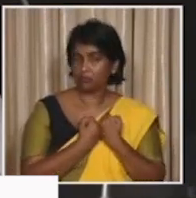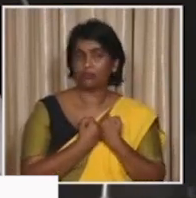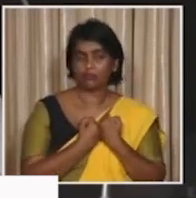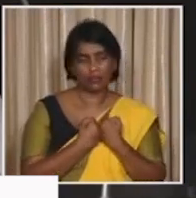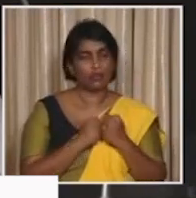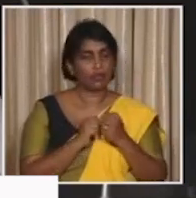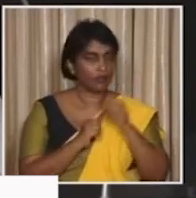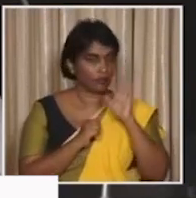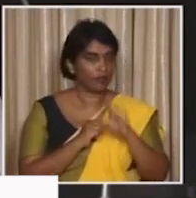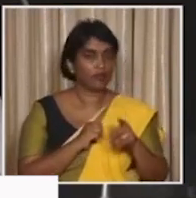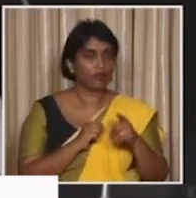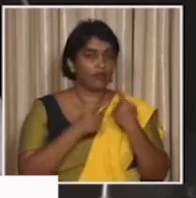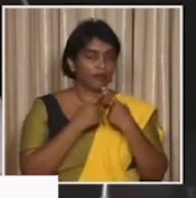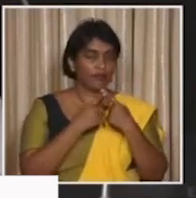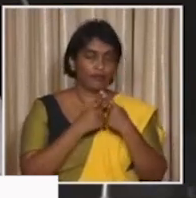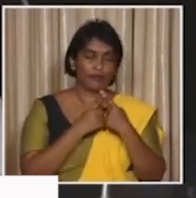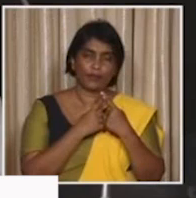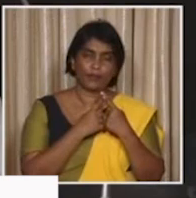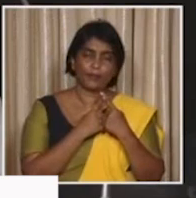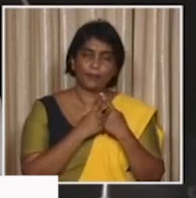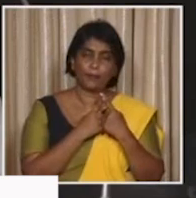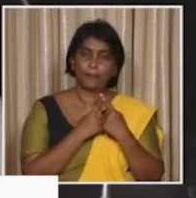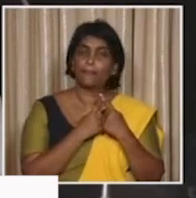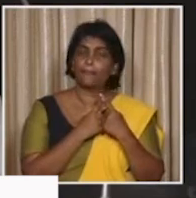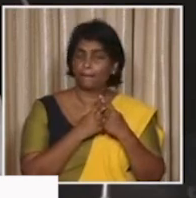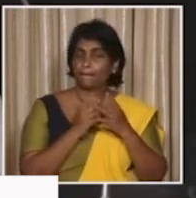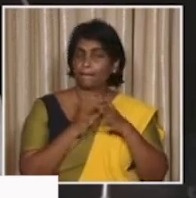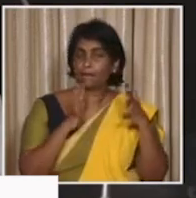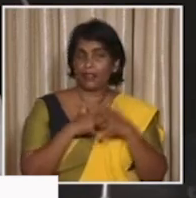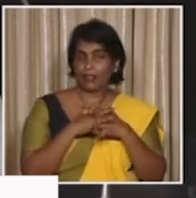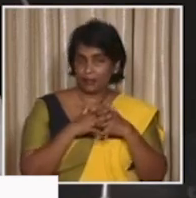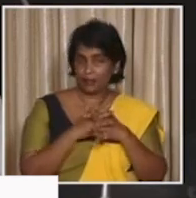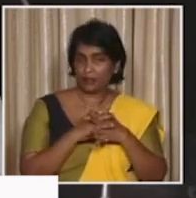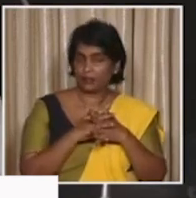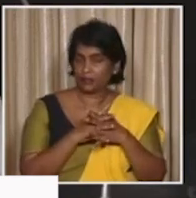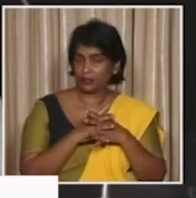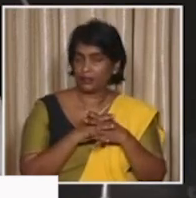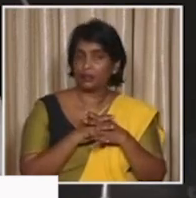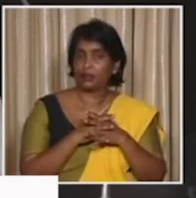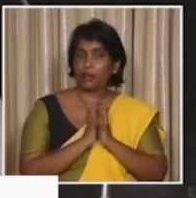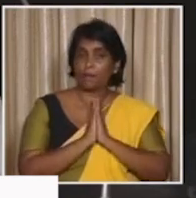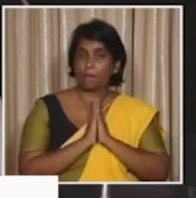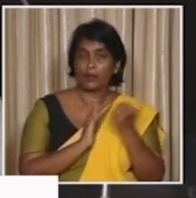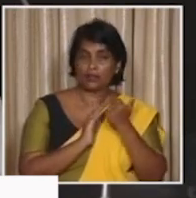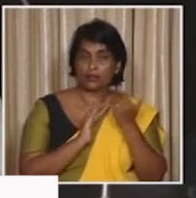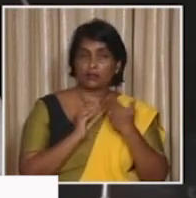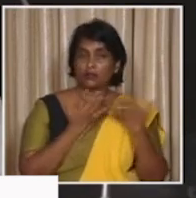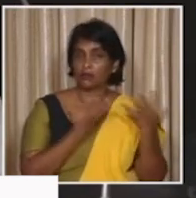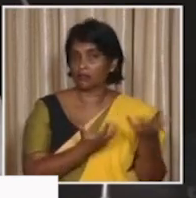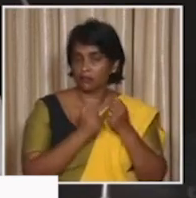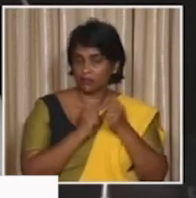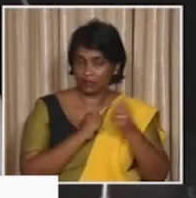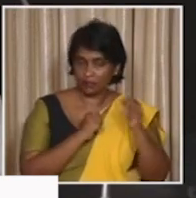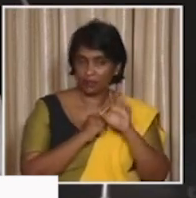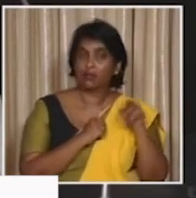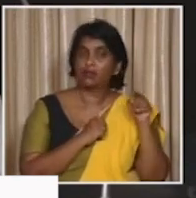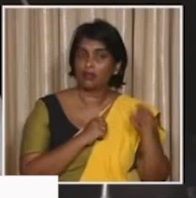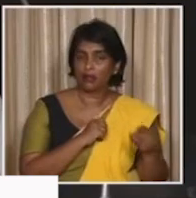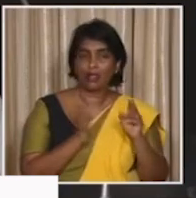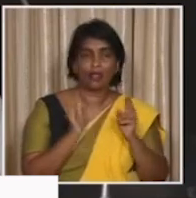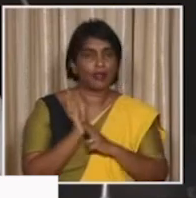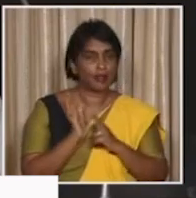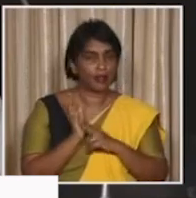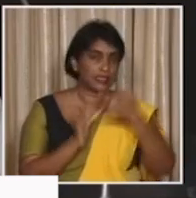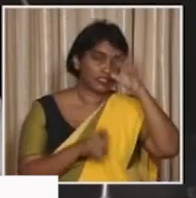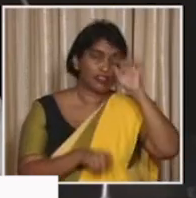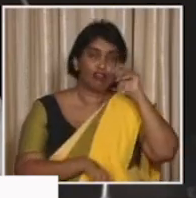இடங்களில் நெடுந்தீவில இருக்கின்ற வெடியரசன் கோட்டையை புத்தவிகாரை என்று பறிக்க முயல்கிறார்கள். நான் நாவல்குழியிலே ஒரு சிங்கள மக்கள் இருக்கவில்லை, ஆனால் அங்கே ஒரு